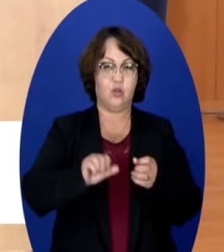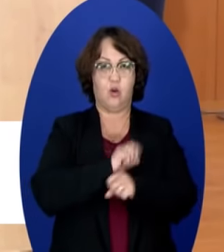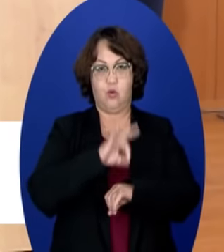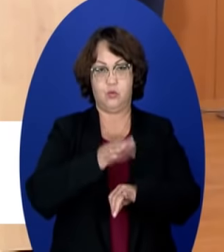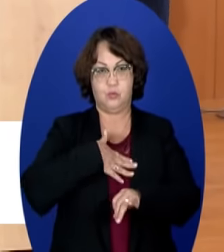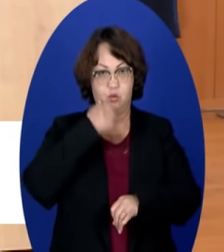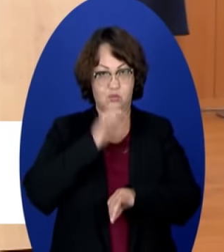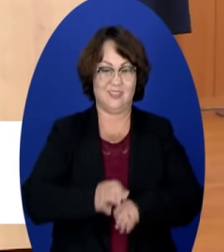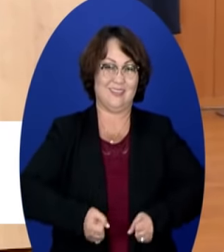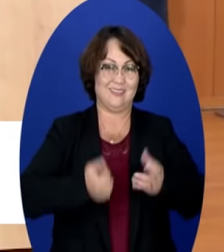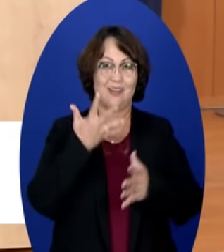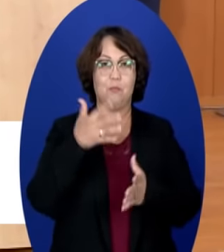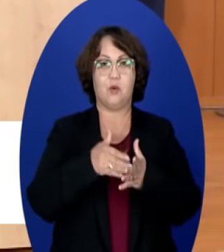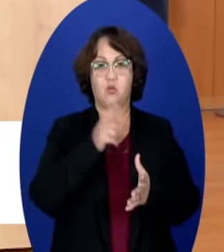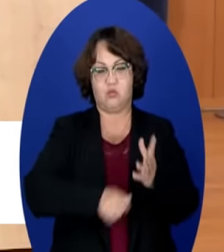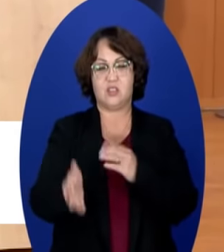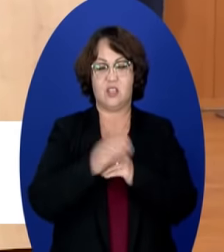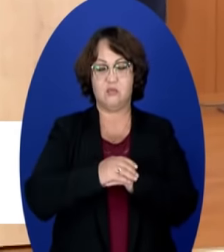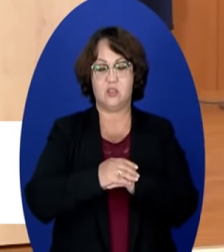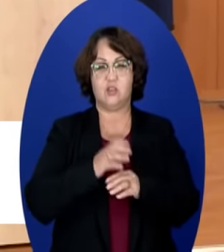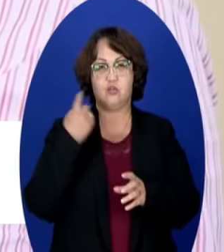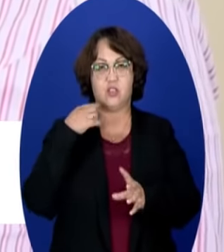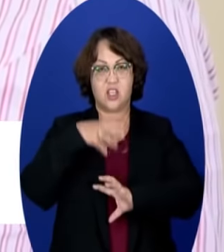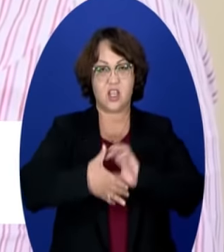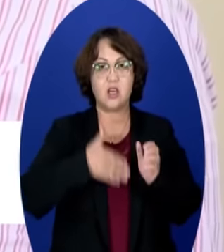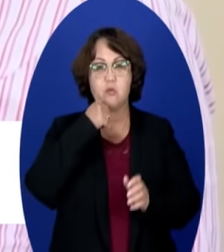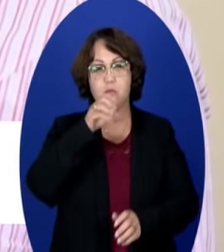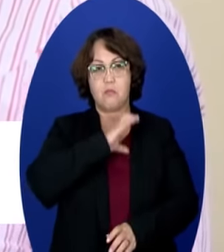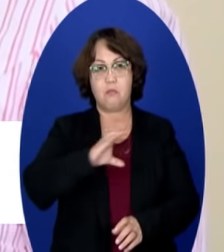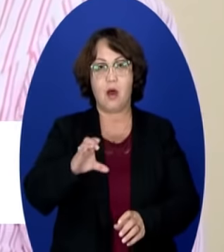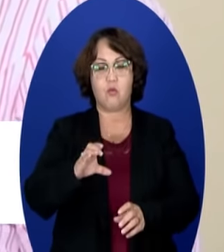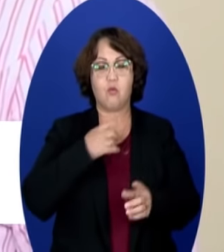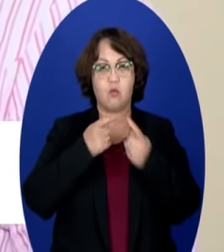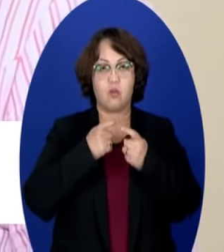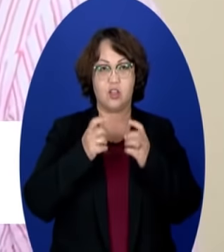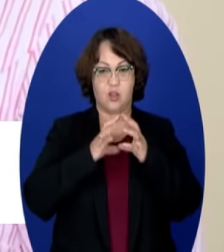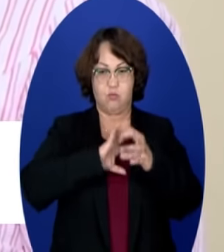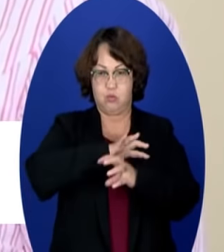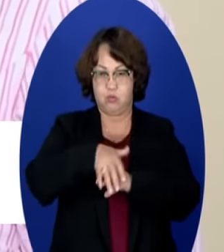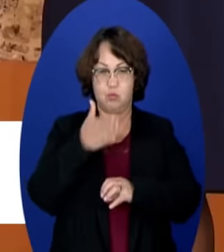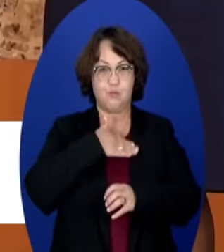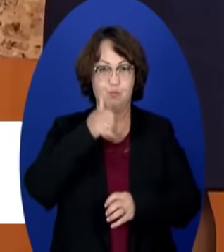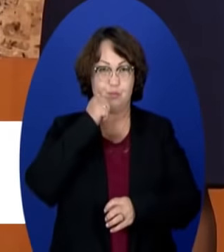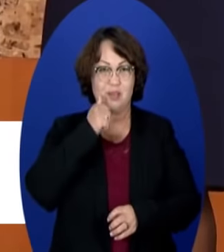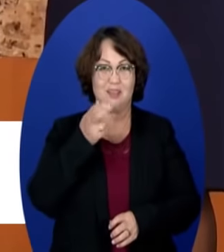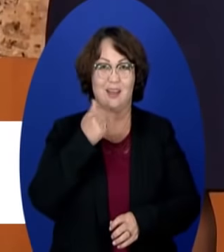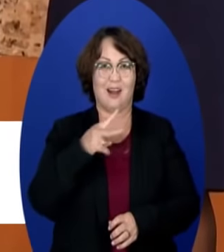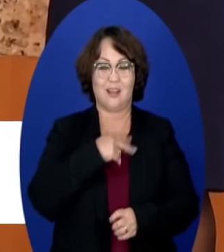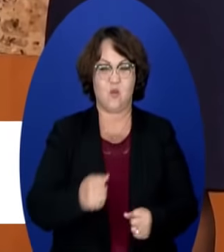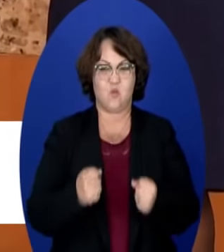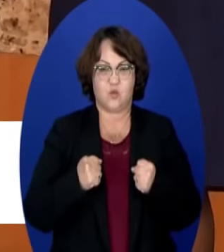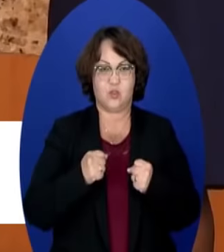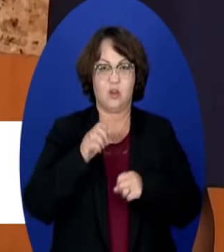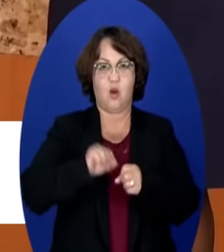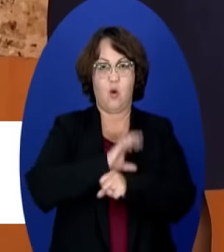5000 гаруй хүн индэжээ. Өчигдөр Дэлхийн эрүүл мэндийн байгууллагын хурлаар сүргийн дархлаа тогтооход одоогоор арай эрт байна. Тиймээс өөрийгөө болон бусдыг